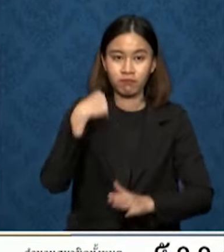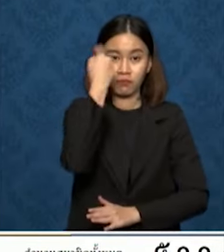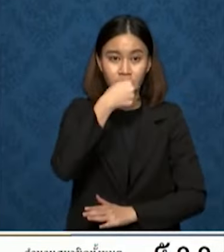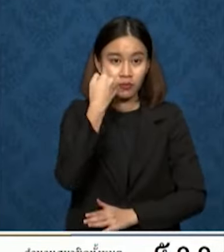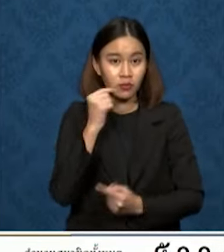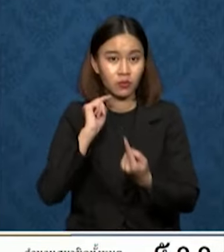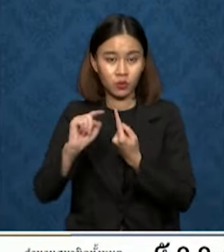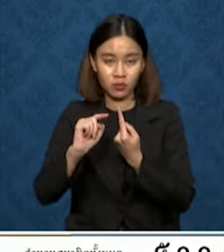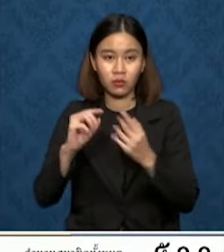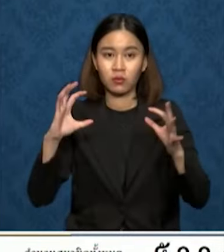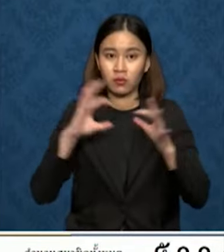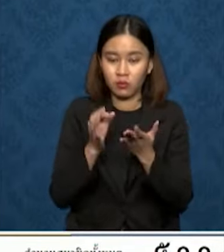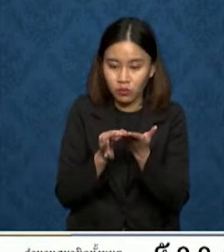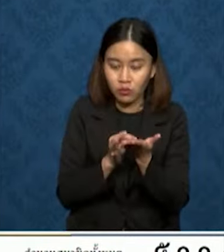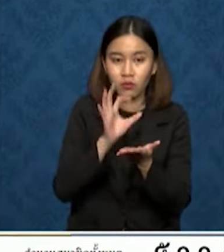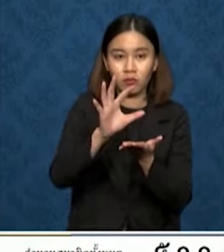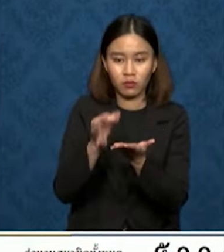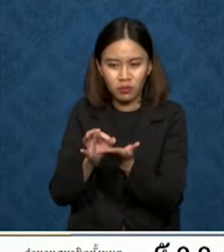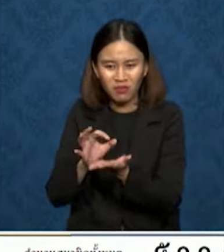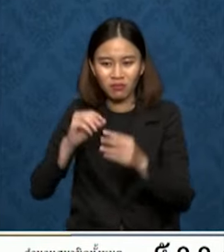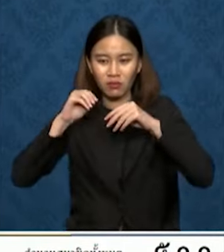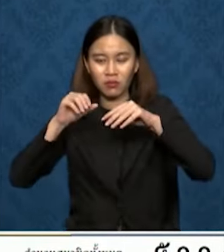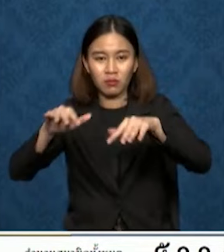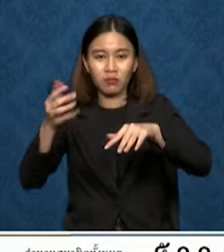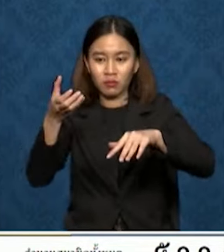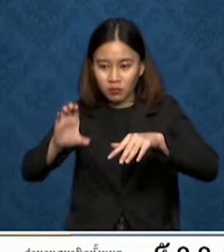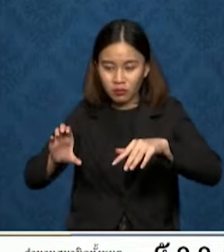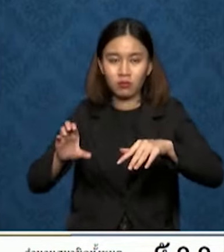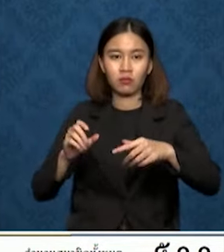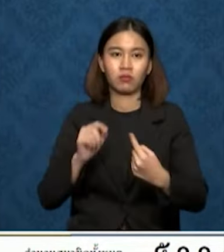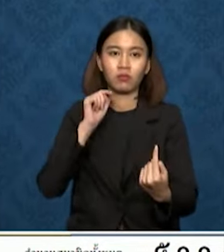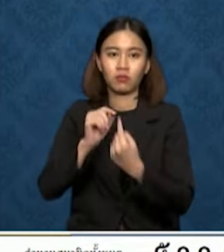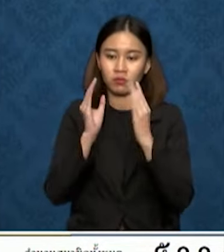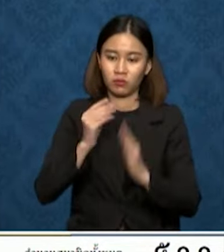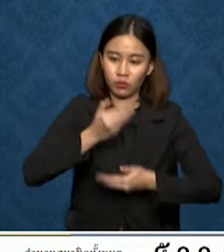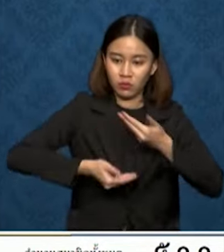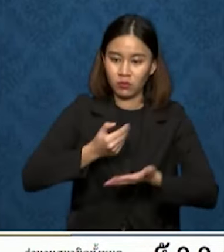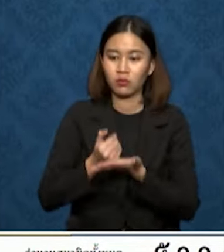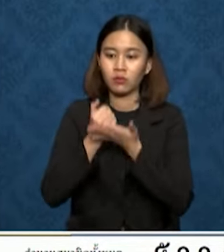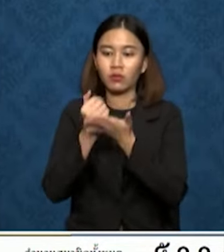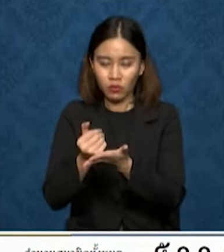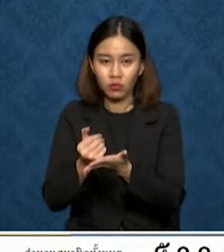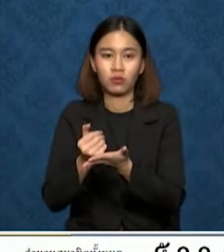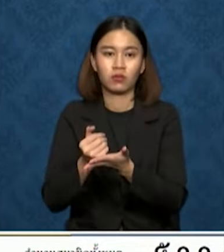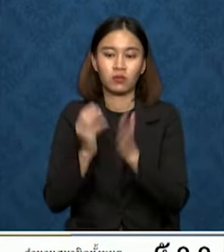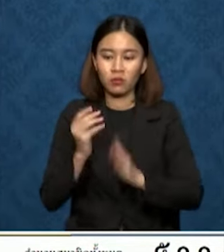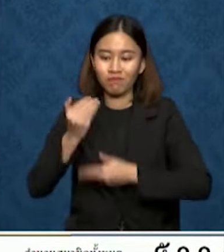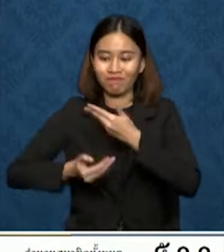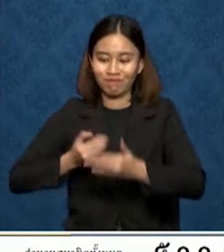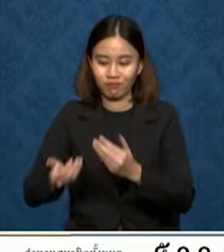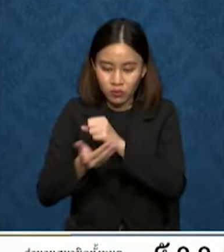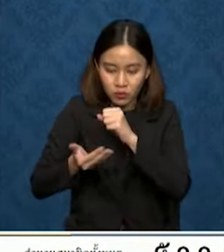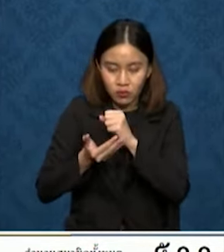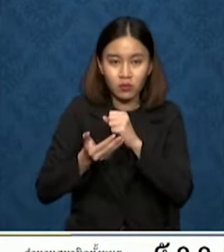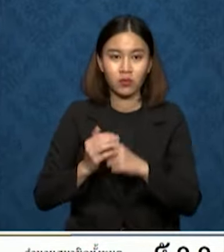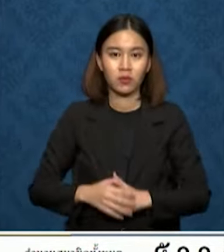าจะใช้เรื่อง 5 ม. 5 ม. เพื่ไปเผยแพร่เข้าทางของผู้ค้า ครัไปชผู้คาทางออมถ้ำรญคร